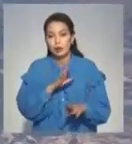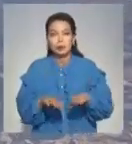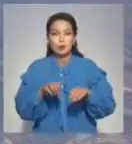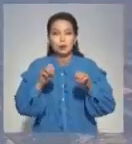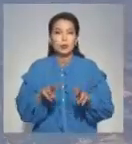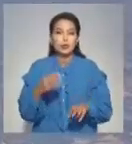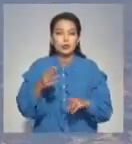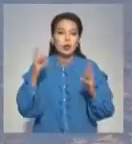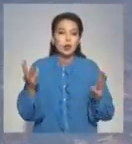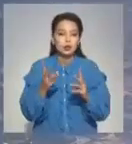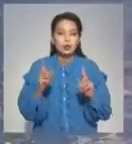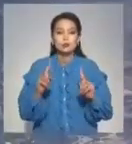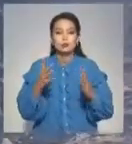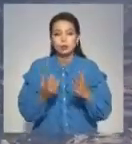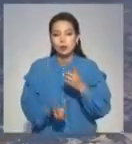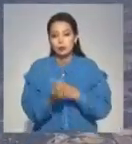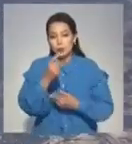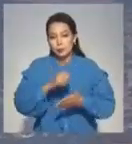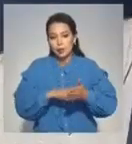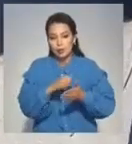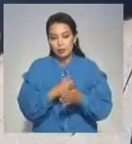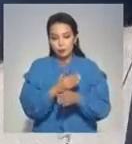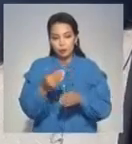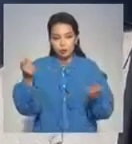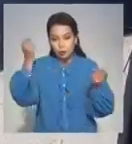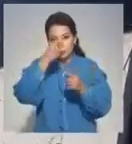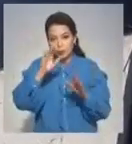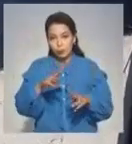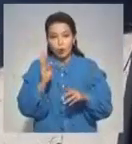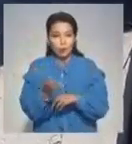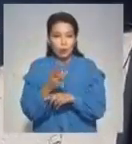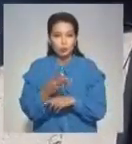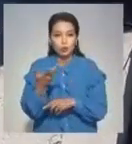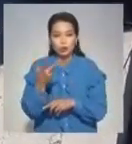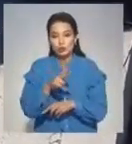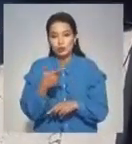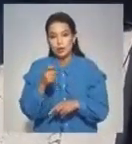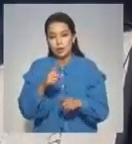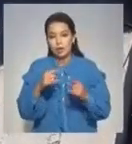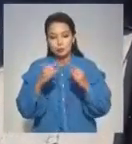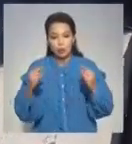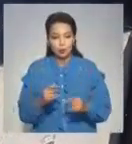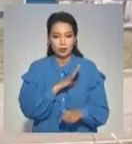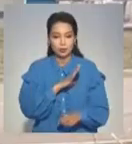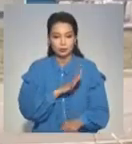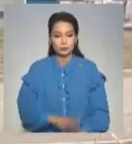тілсіз жаудың неден тұтанғанын анықтауға кірісті. Өрт сөндіру кезінде 3 газ баллоны жарылған.